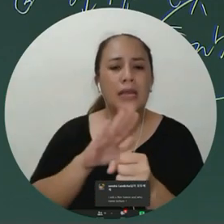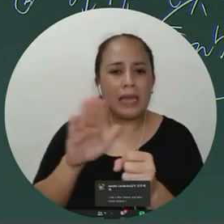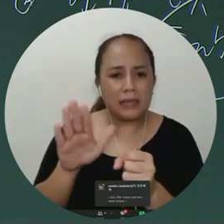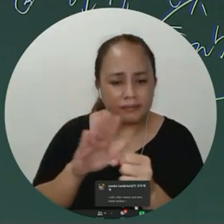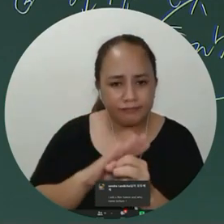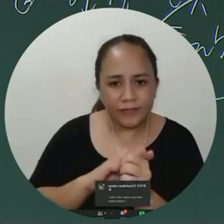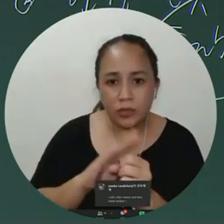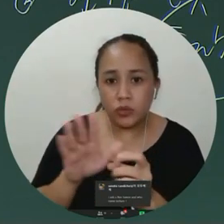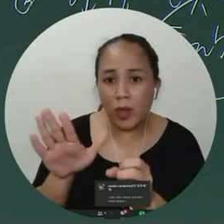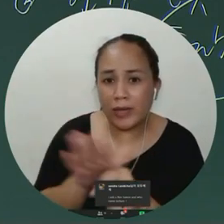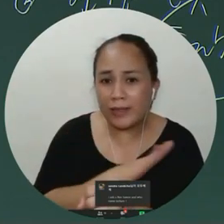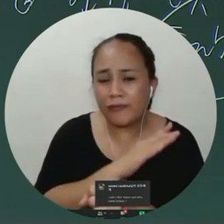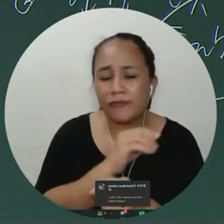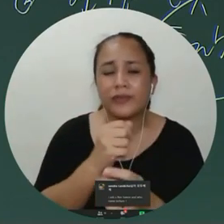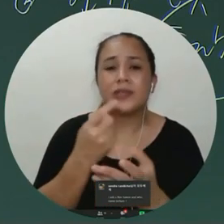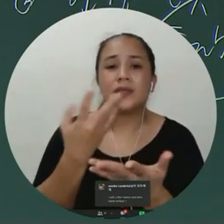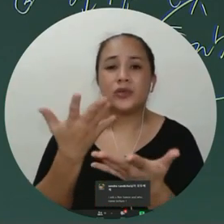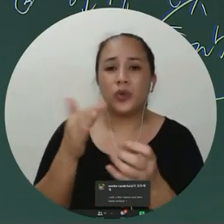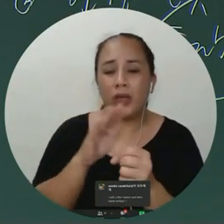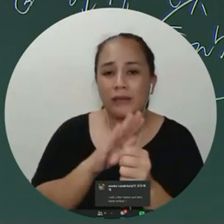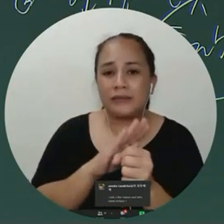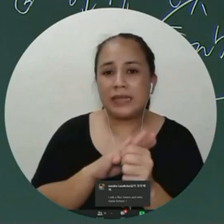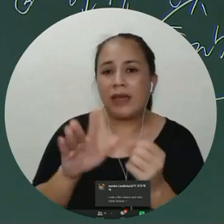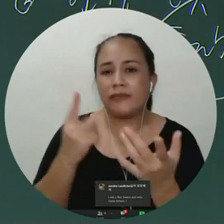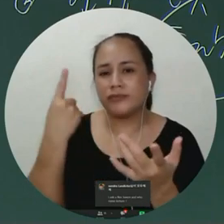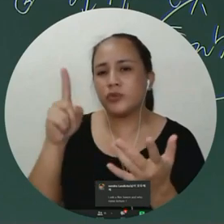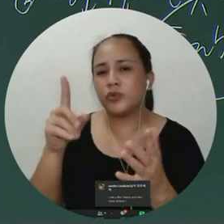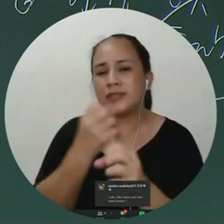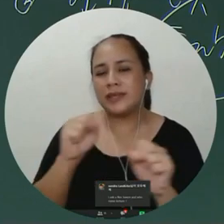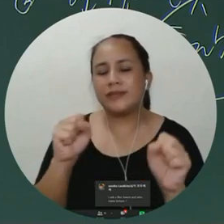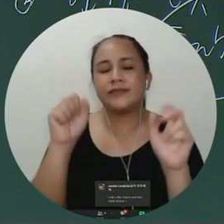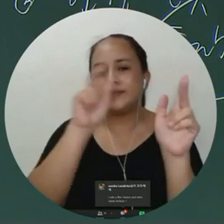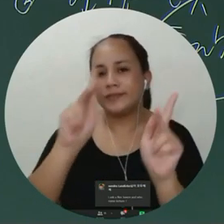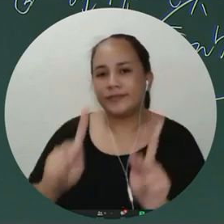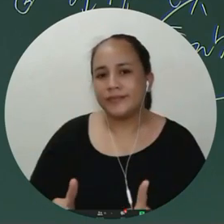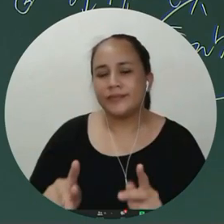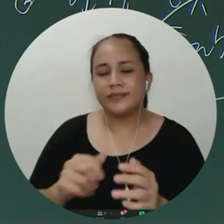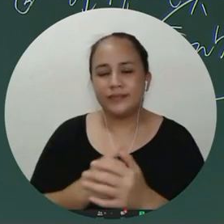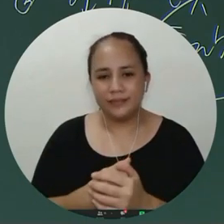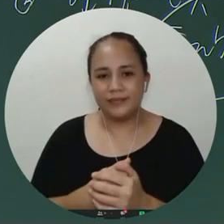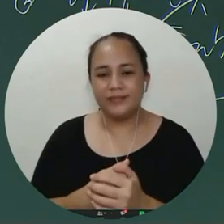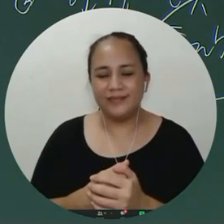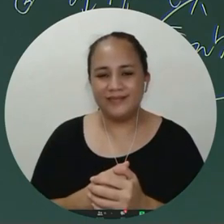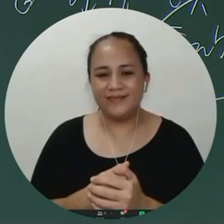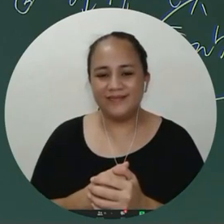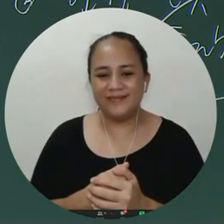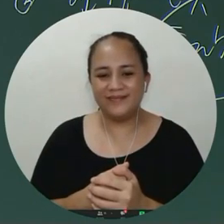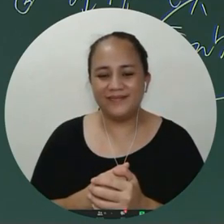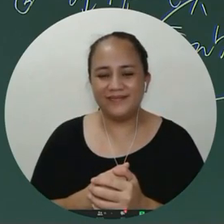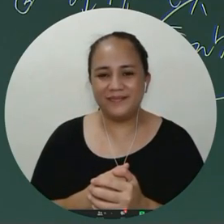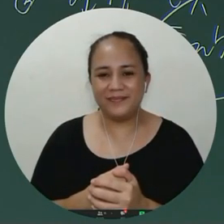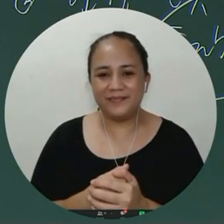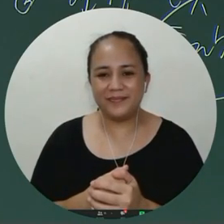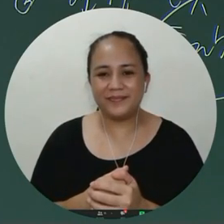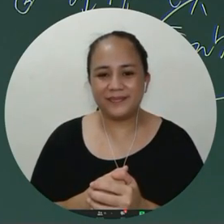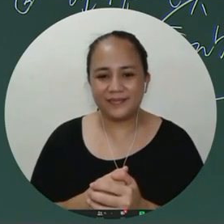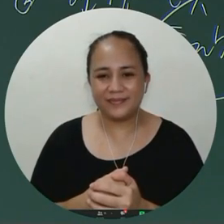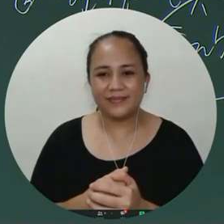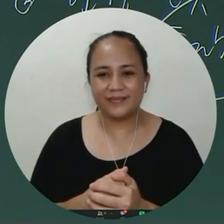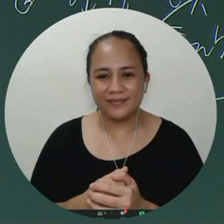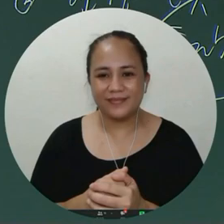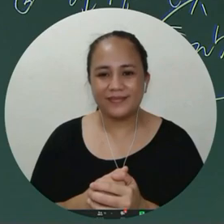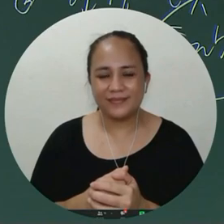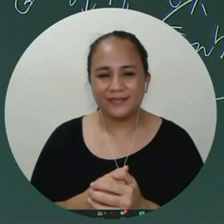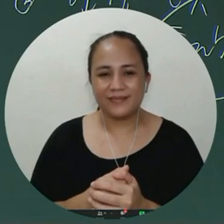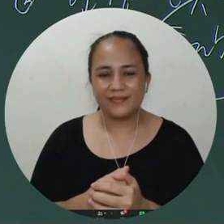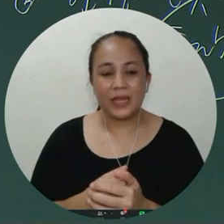Palawan. 제가 9월 달에 팔라완에 가려고 했는데 지금 상태를 봐서는 갈 수 없을 것 같아요.